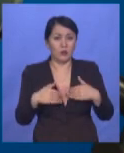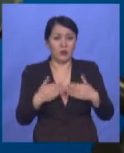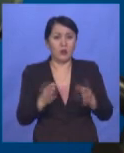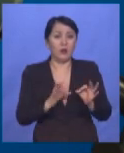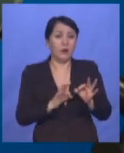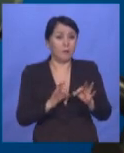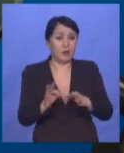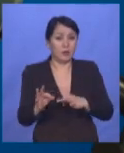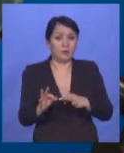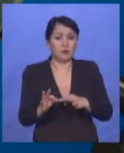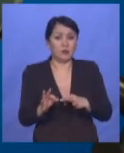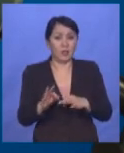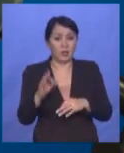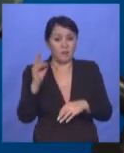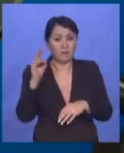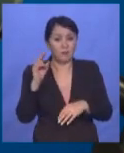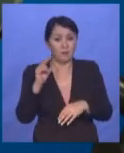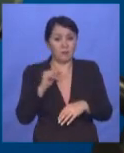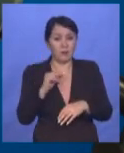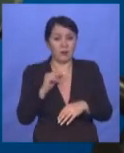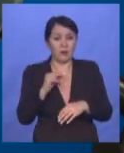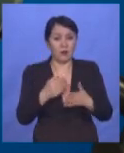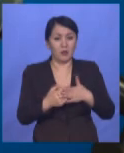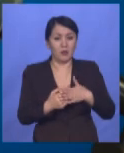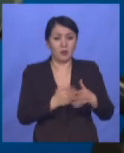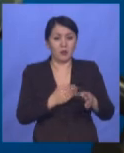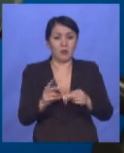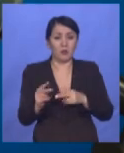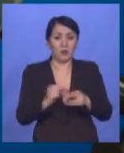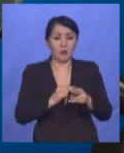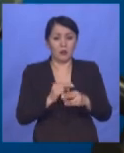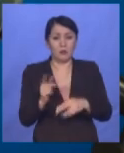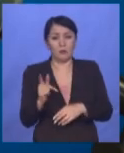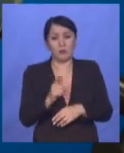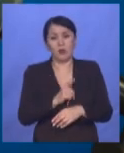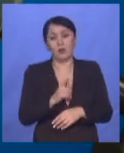жағдайда статистика органдары профилактикалық бақылау